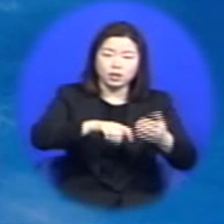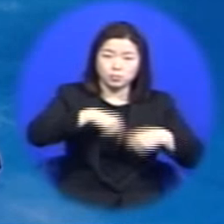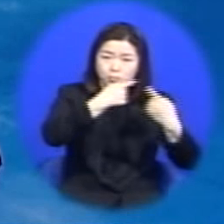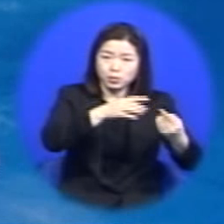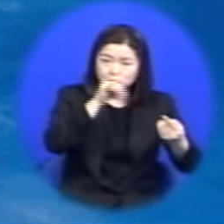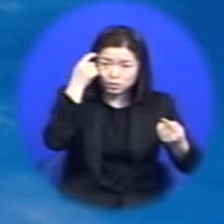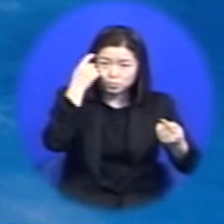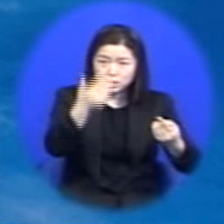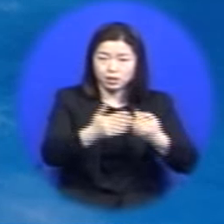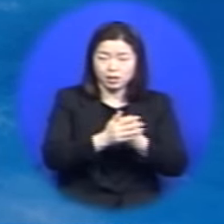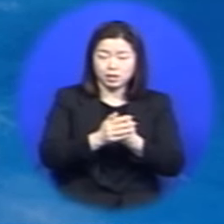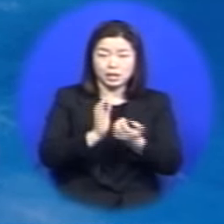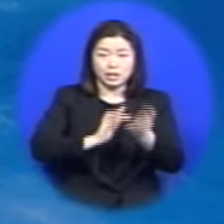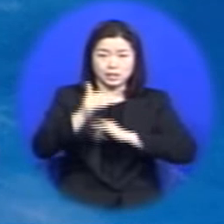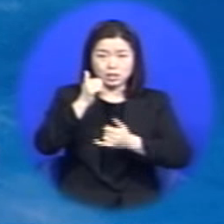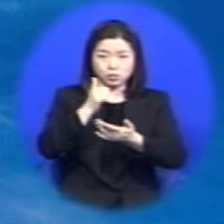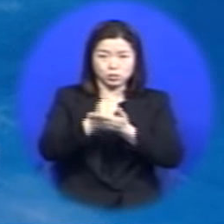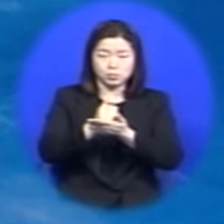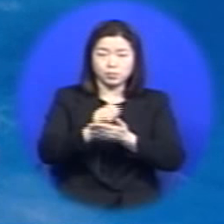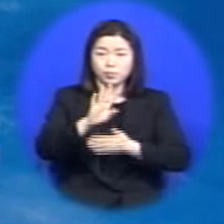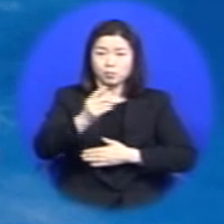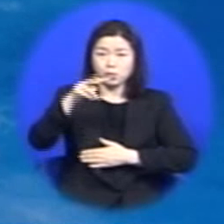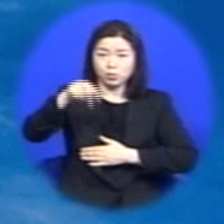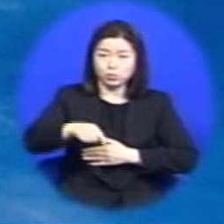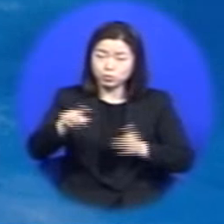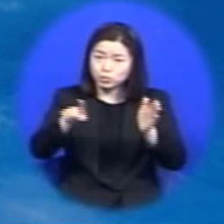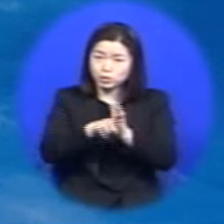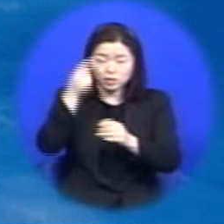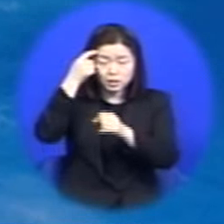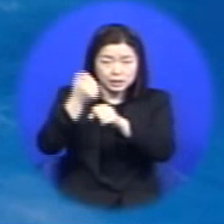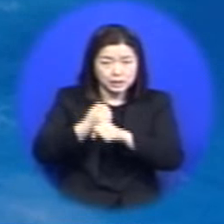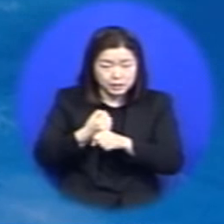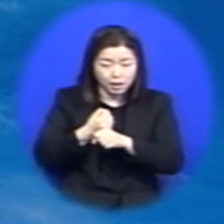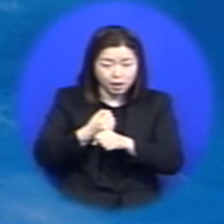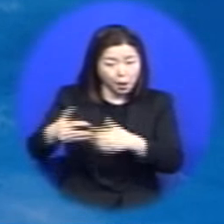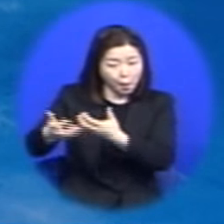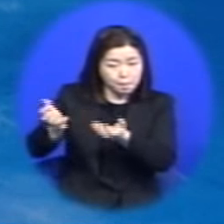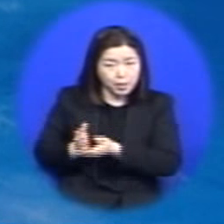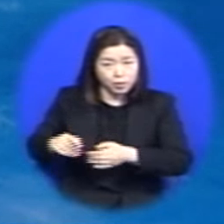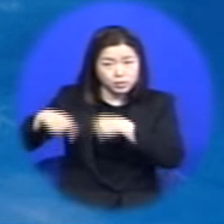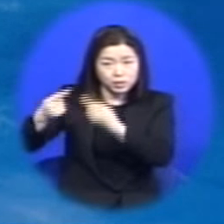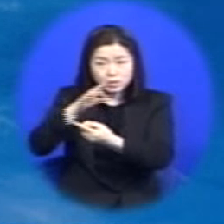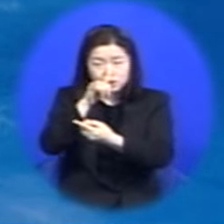예수님은 보수주의 신학 편일까요? 진보주의 신학 편일까요?